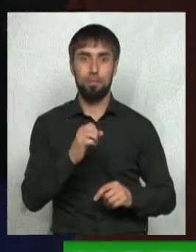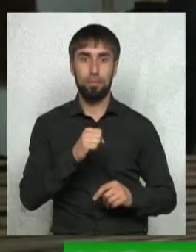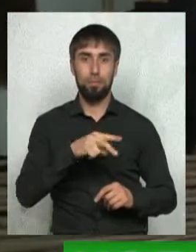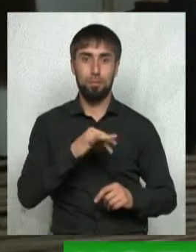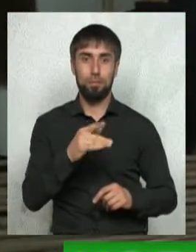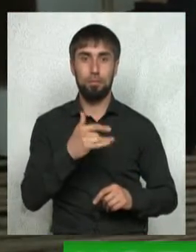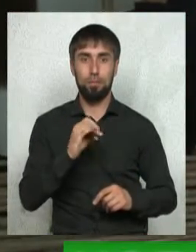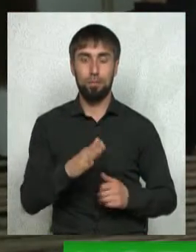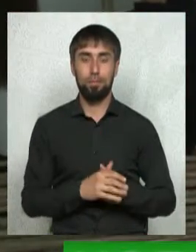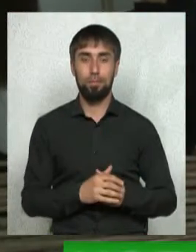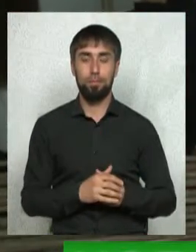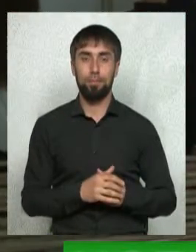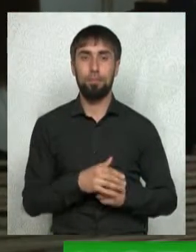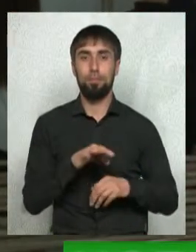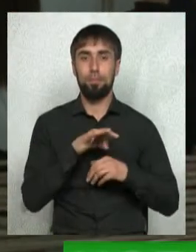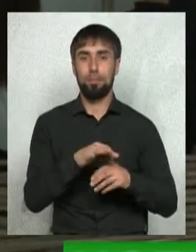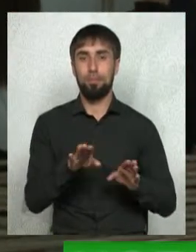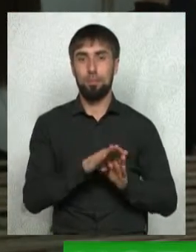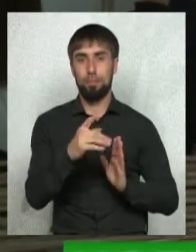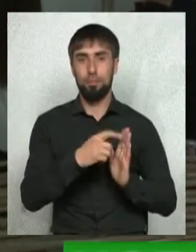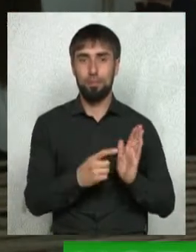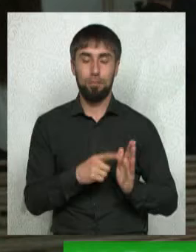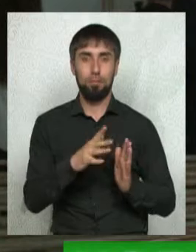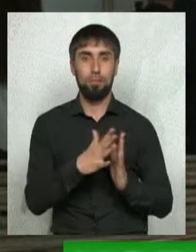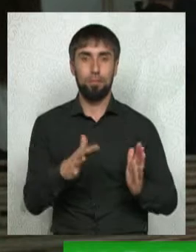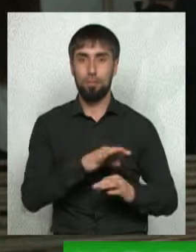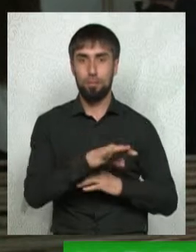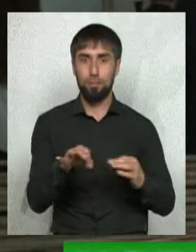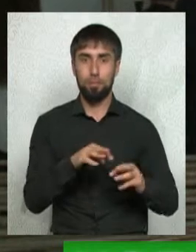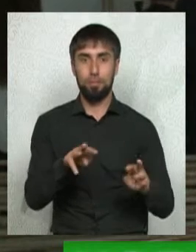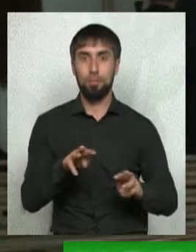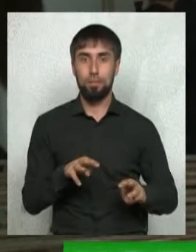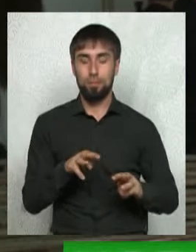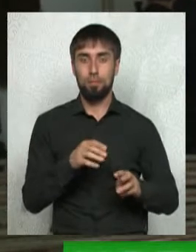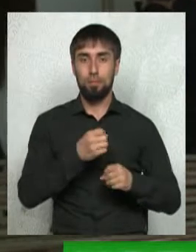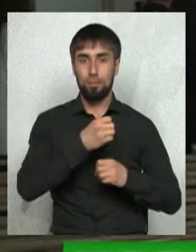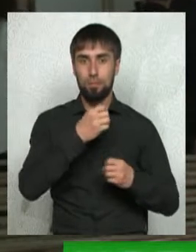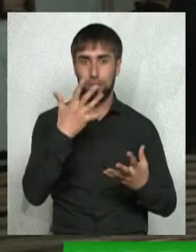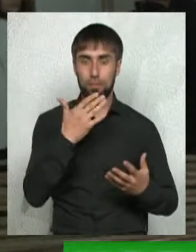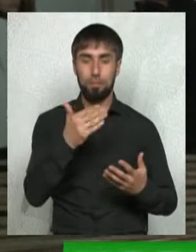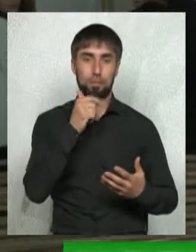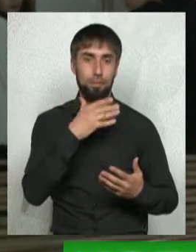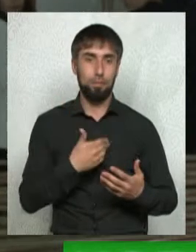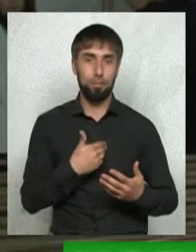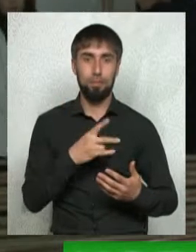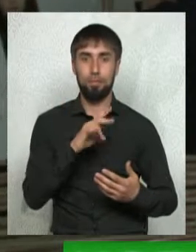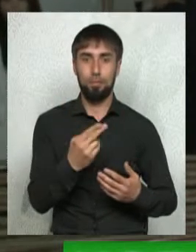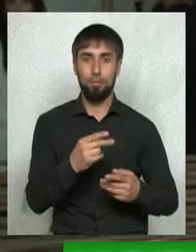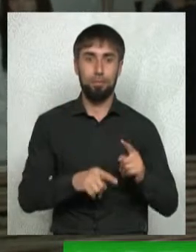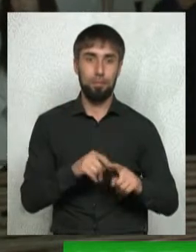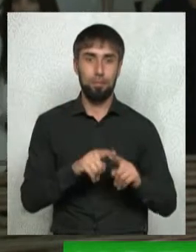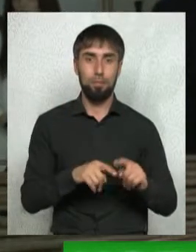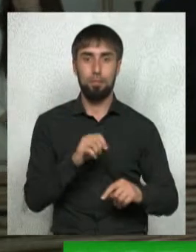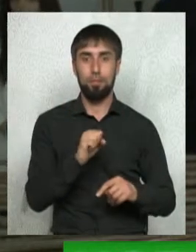Гусев. Проведение семинаров-совещаний – это большой проект Министерства просвещения, в котором мы, Национальной